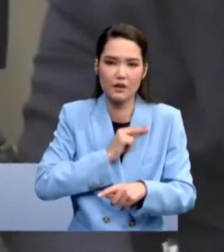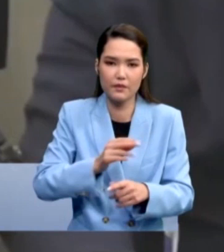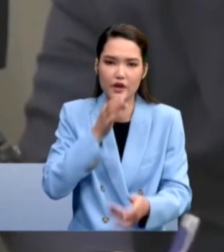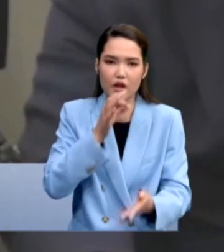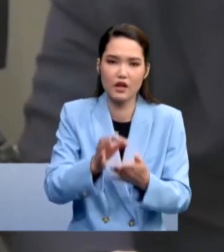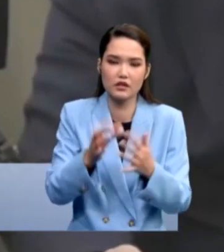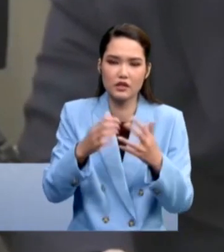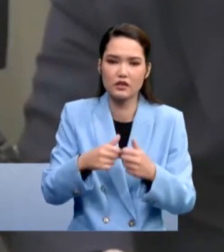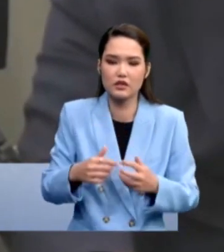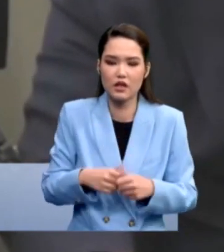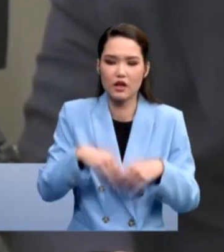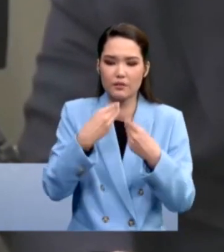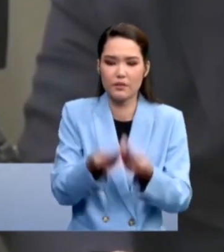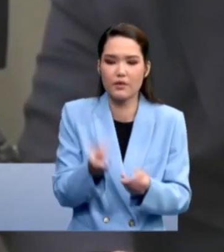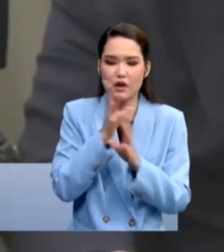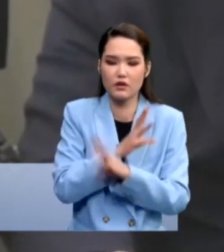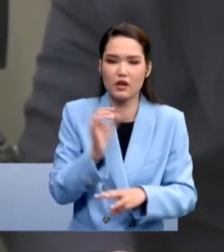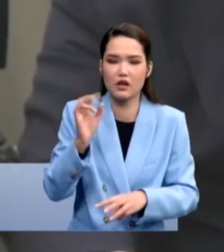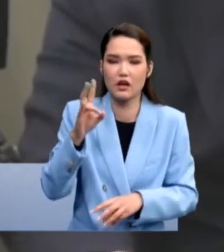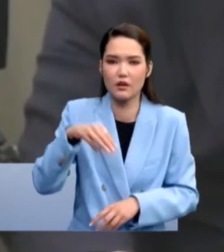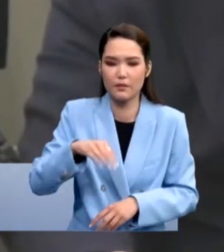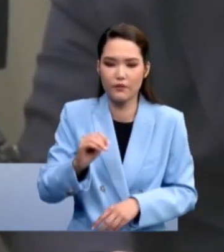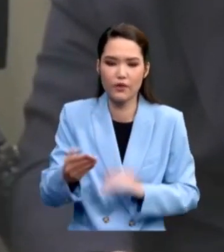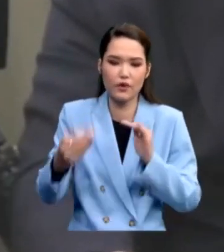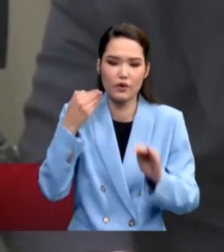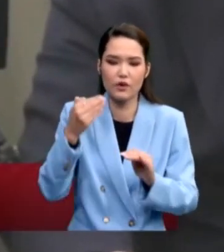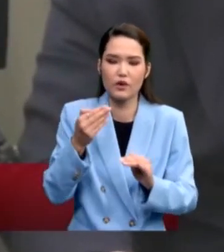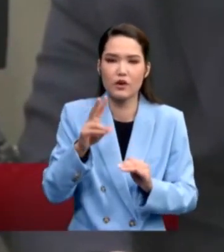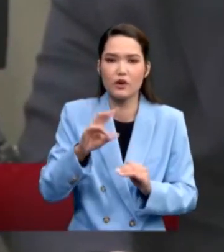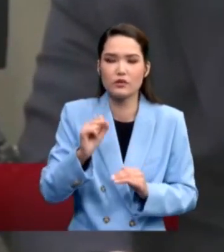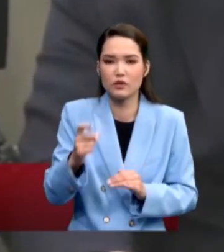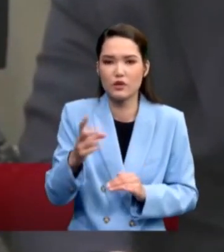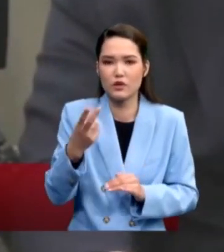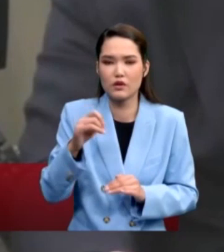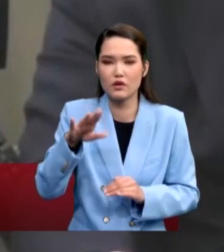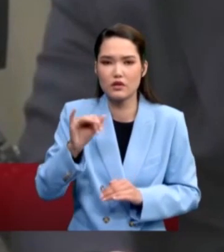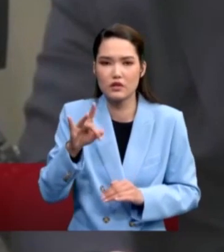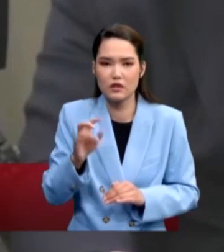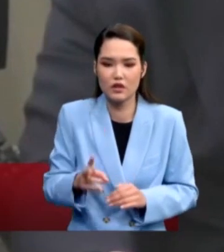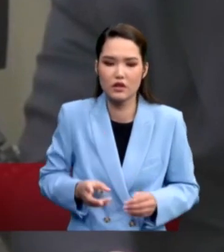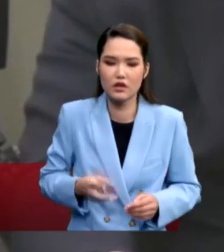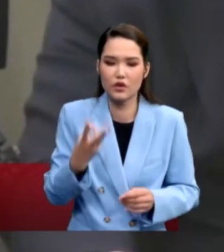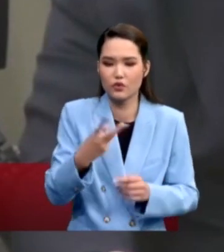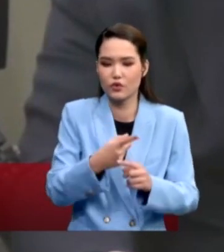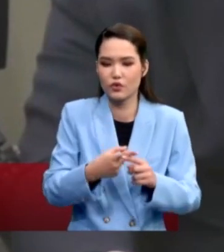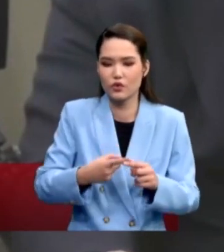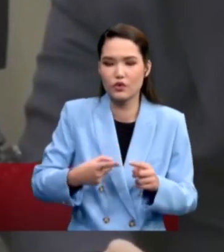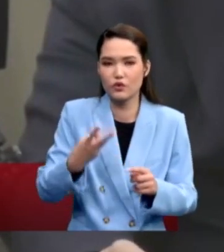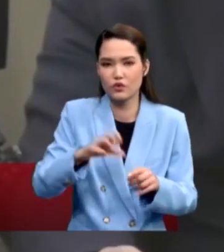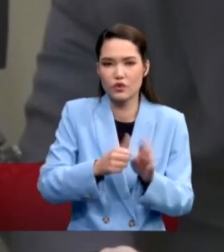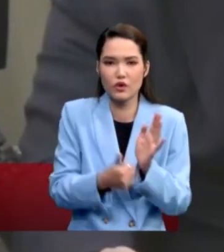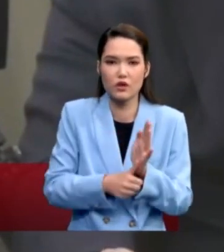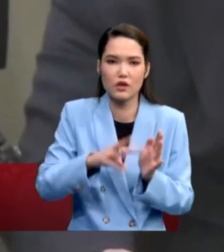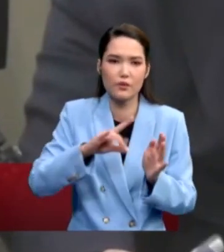Жинақтаушы зейнеткер қоры қаражат есебінен Байтерек ұлттық басқарушы холдинг арқылы жалпы соммасы 316 миллиард теңге іске асыру